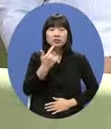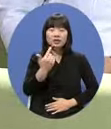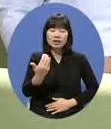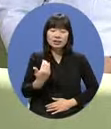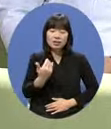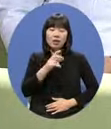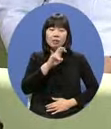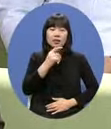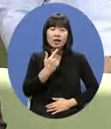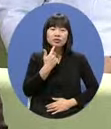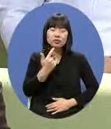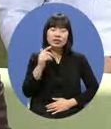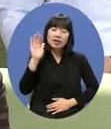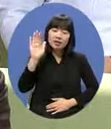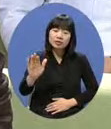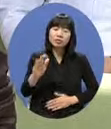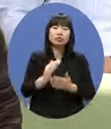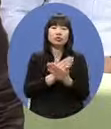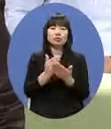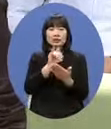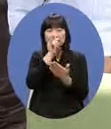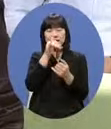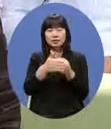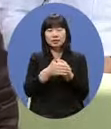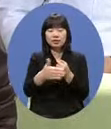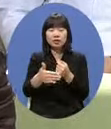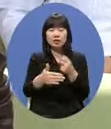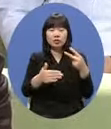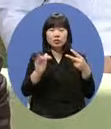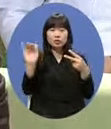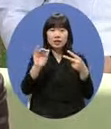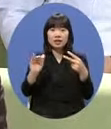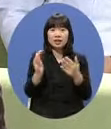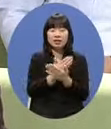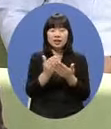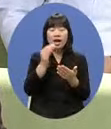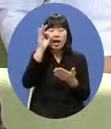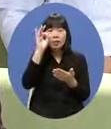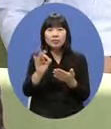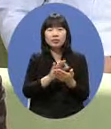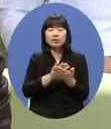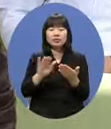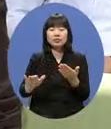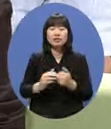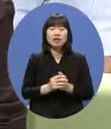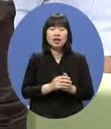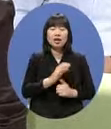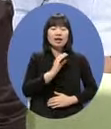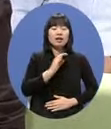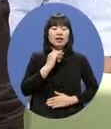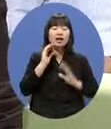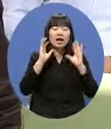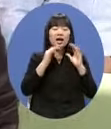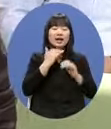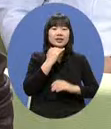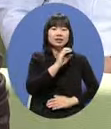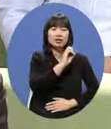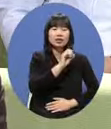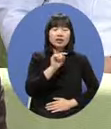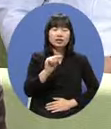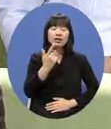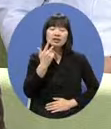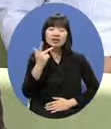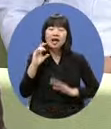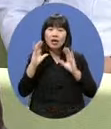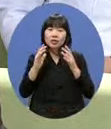6세 이후로 좀 구분이 될 수가 있죠 네 단계요 기에서 아동 사이에 이제 겪는